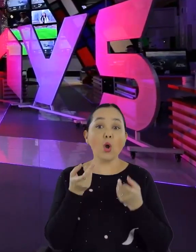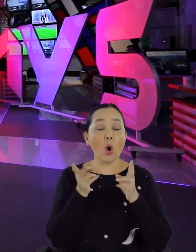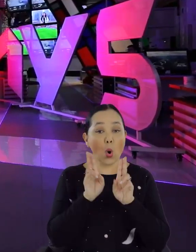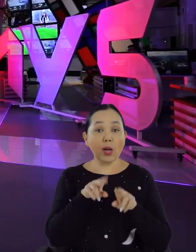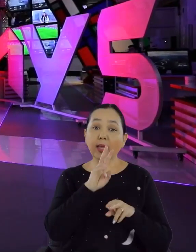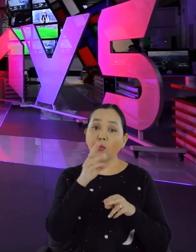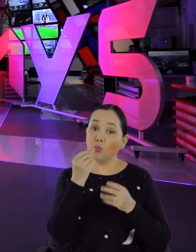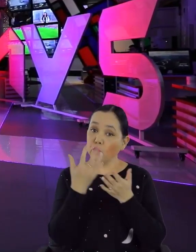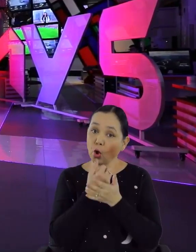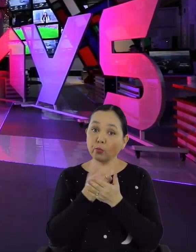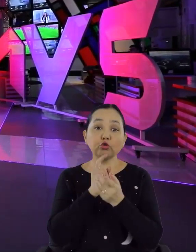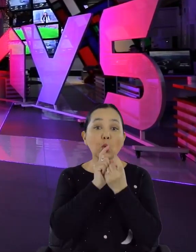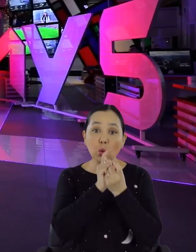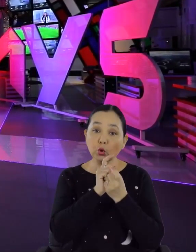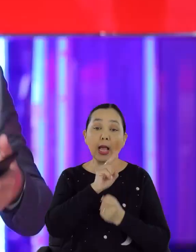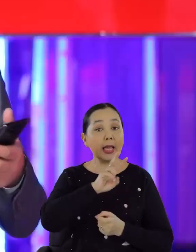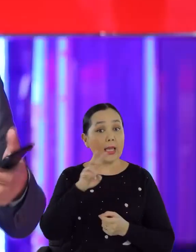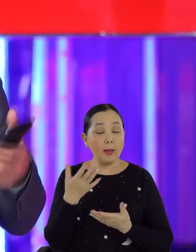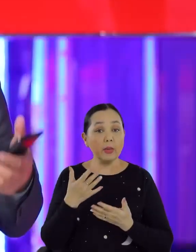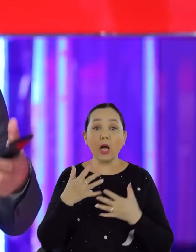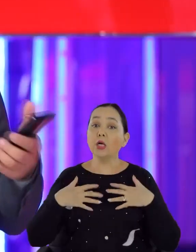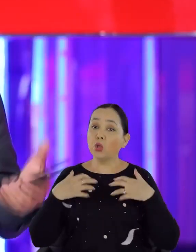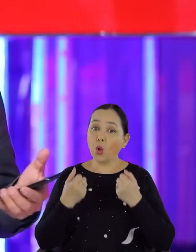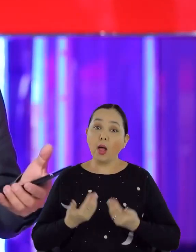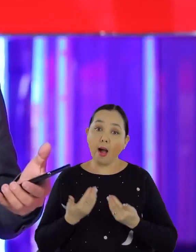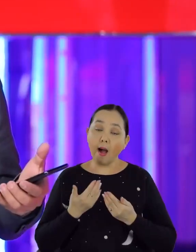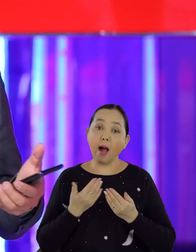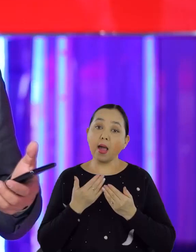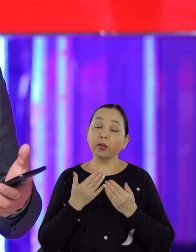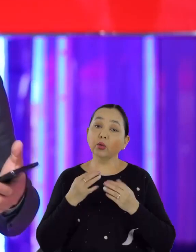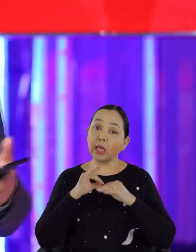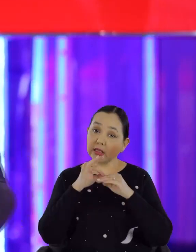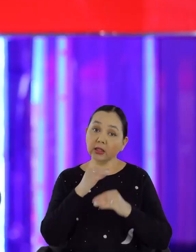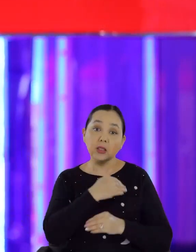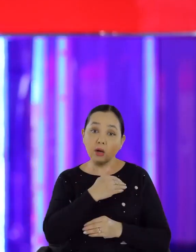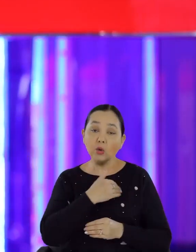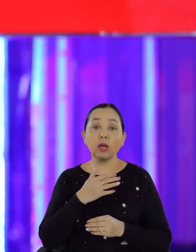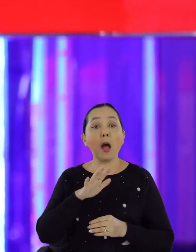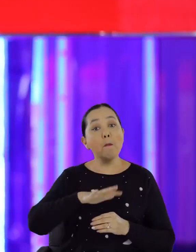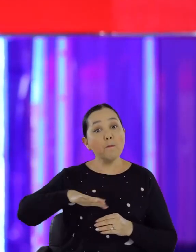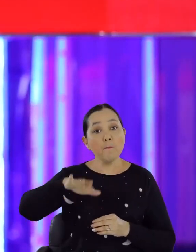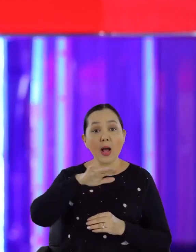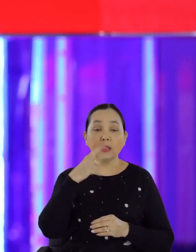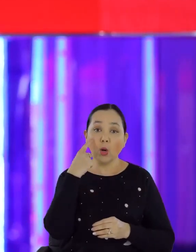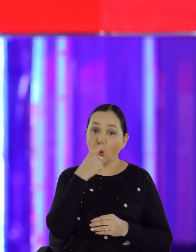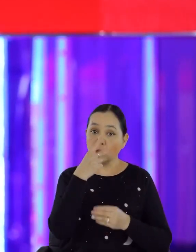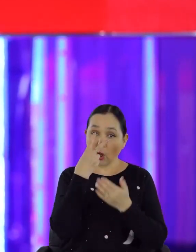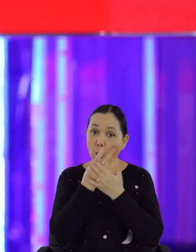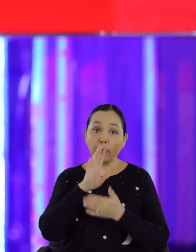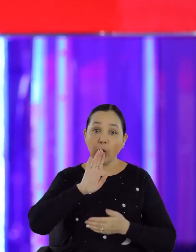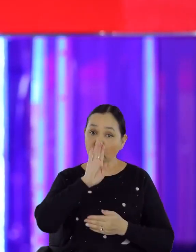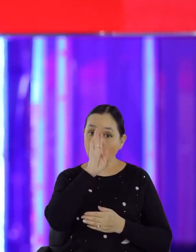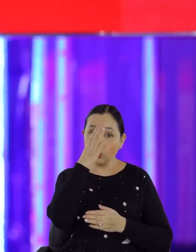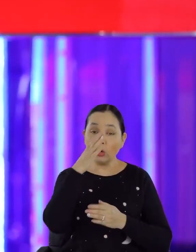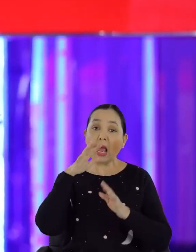kimdir pul topish uchun kurashadi, kimdir esa sog'lom hayot tarzini kechirish uchun. Lekin maydonga ko'zga ko'rinmas dushmanlarning